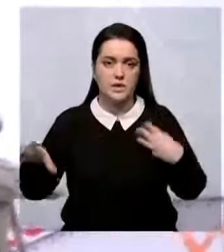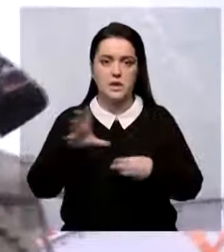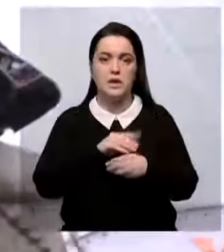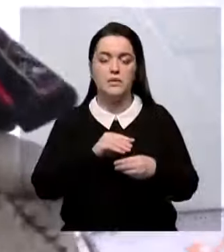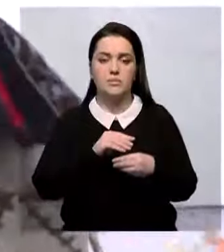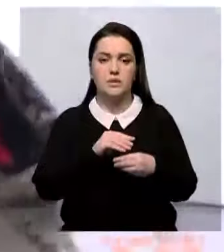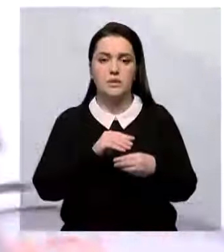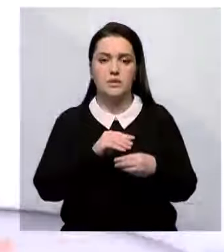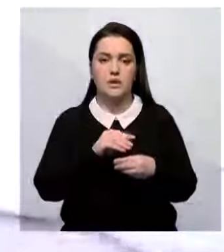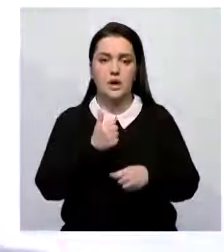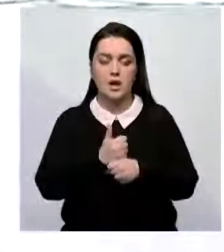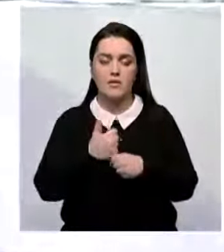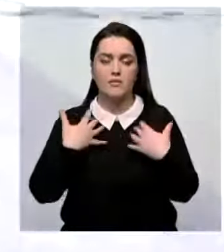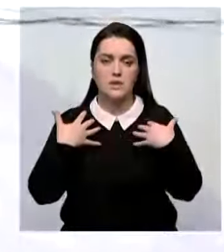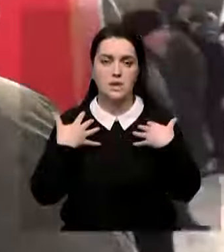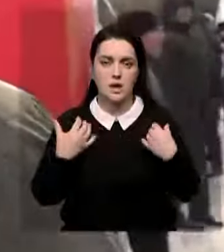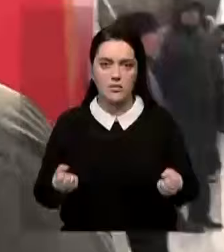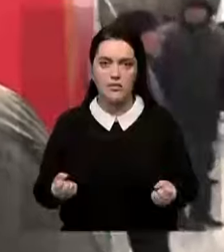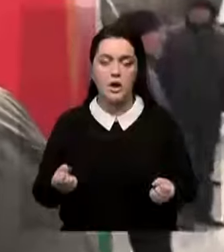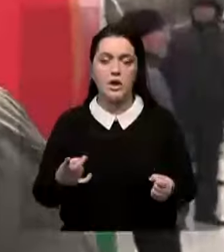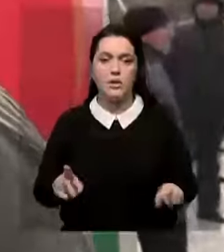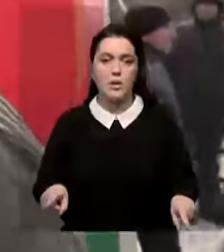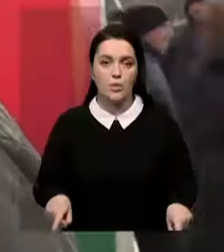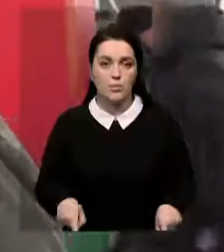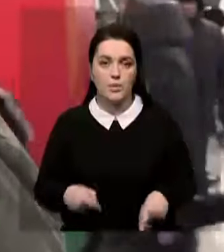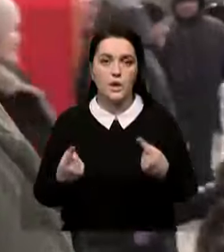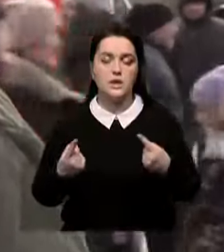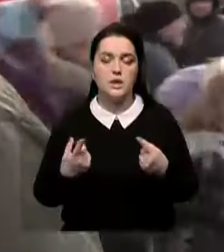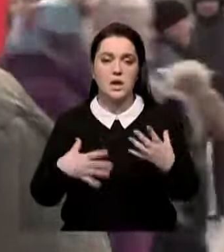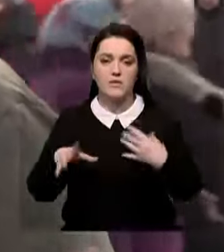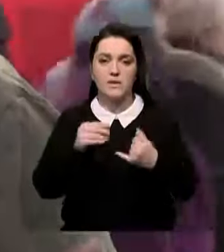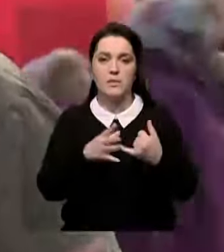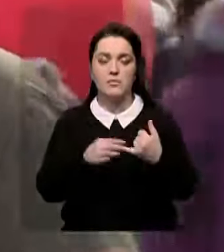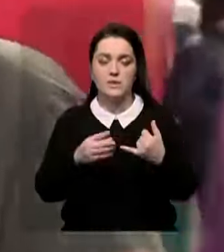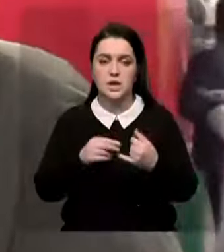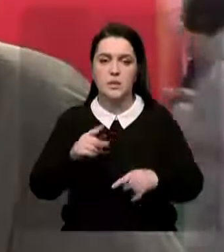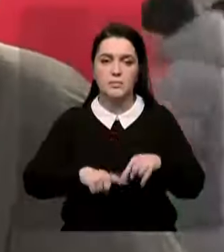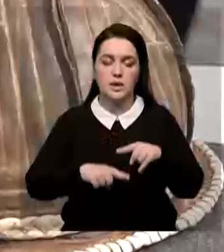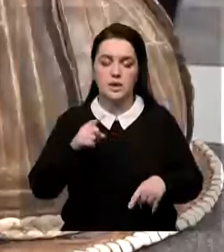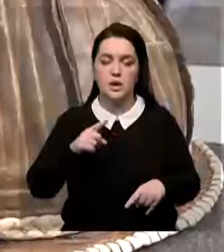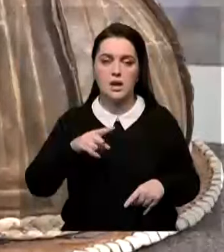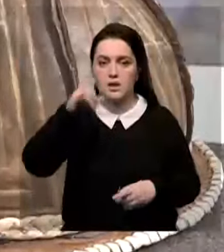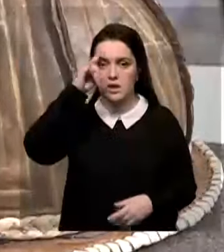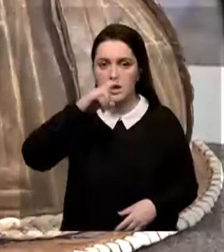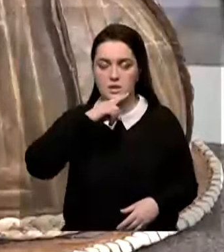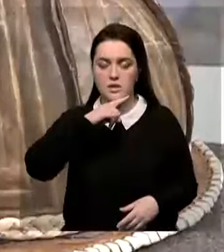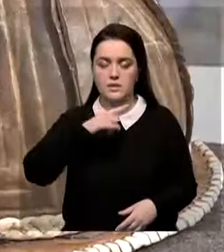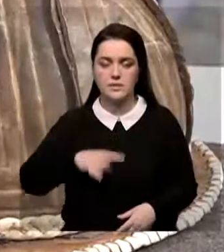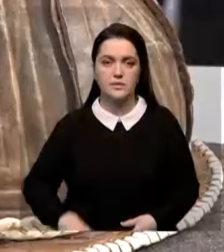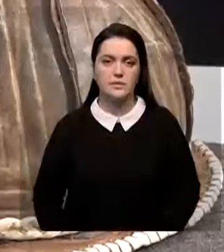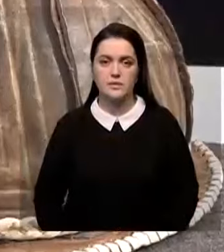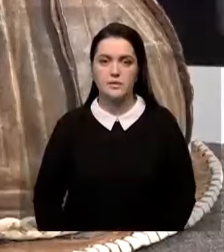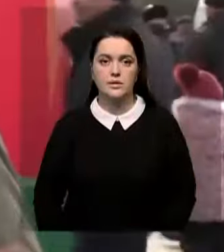все, главное здоровье. Процветание, здоровье всем нашим землякам, всем казахстанцам, мирного неба над